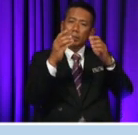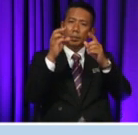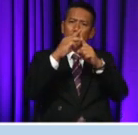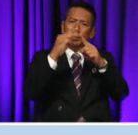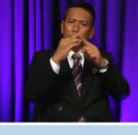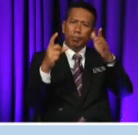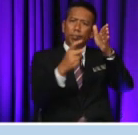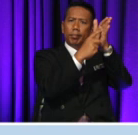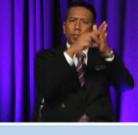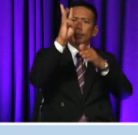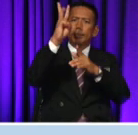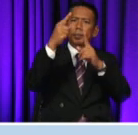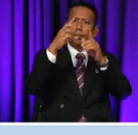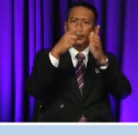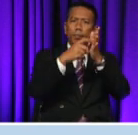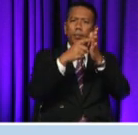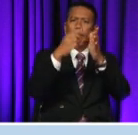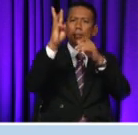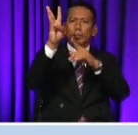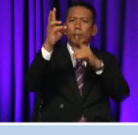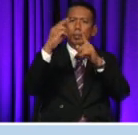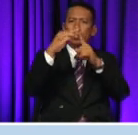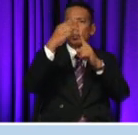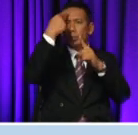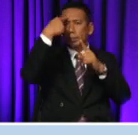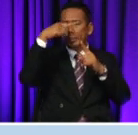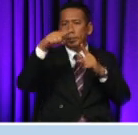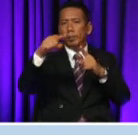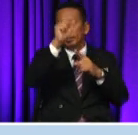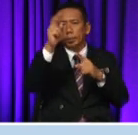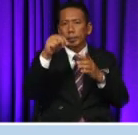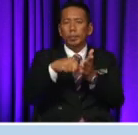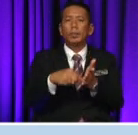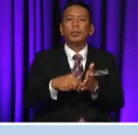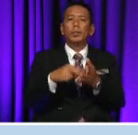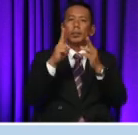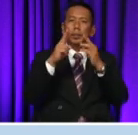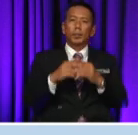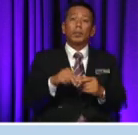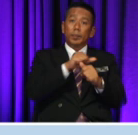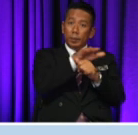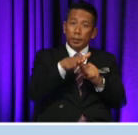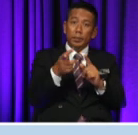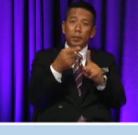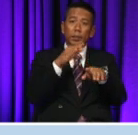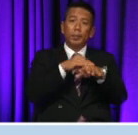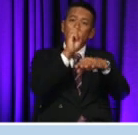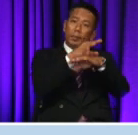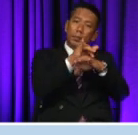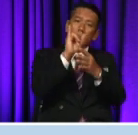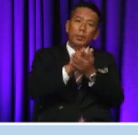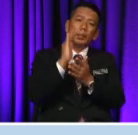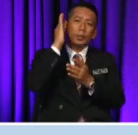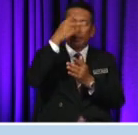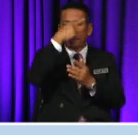nama markah diperuntukkan kepada soal yang ini berikan jawaban kesan daripada teguran tersebut akan